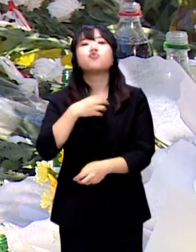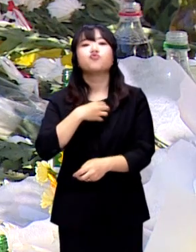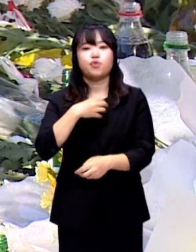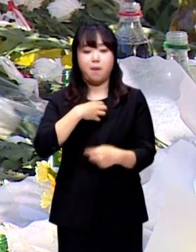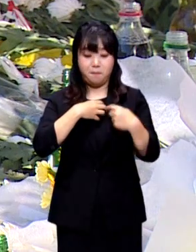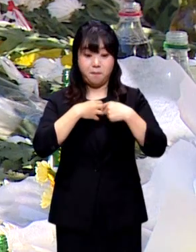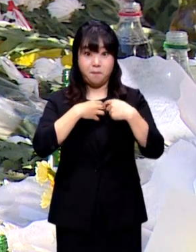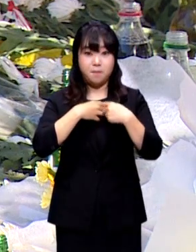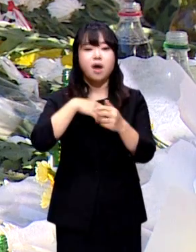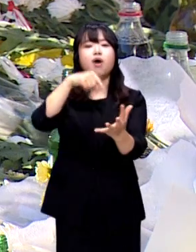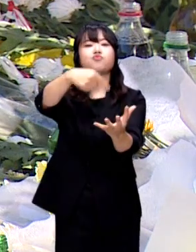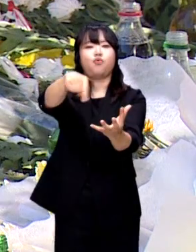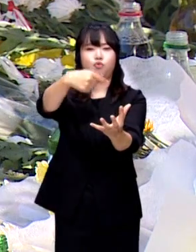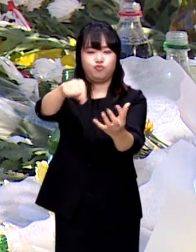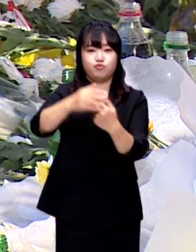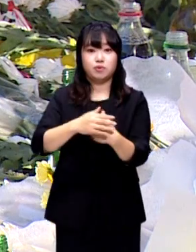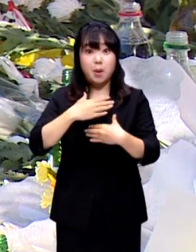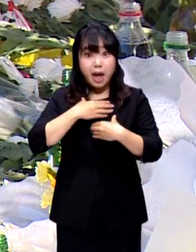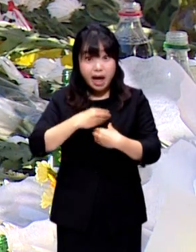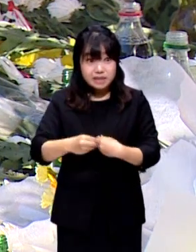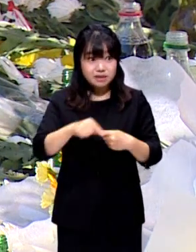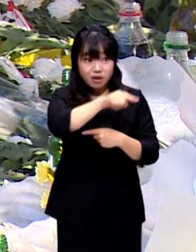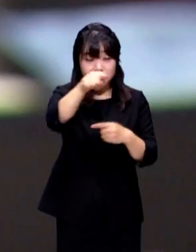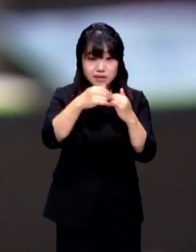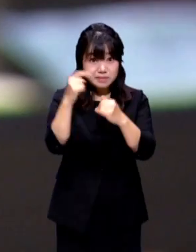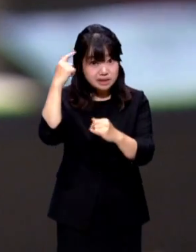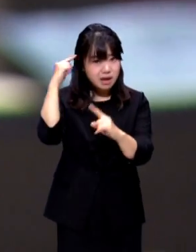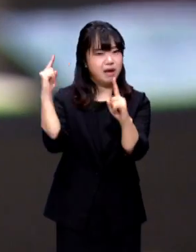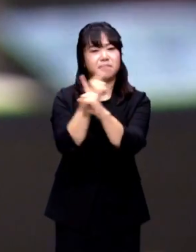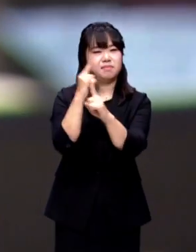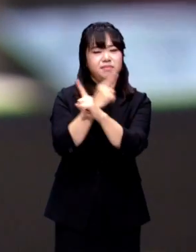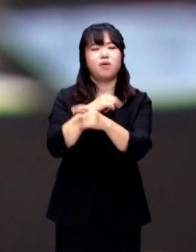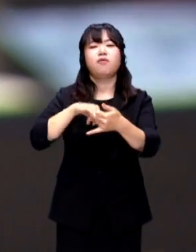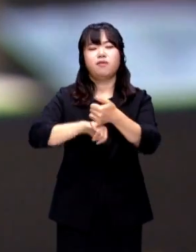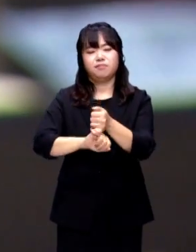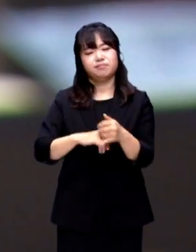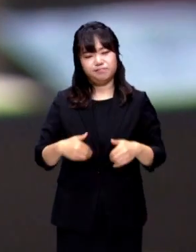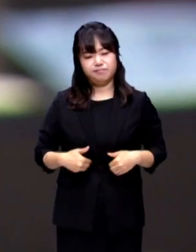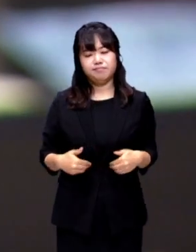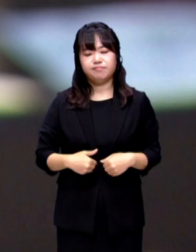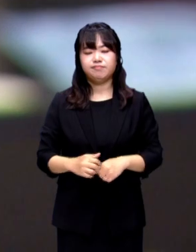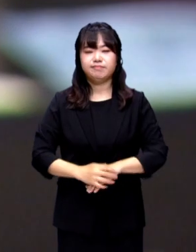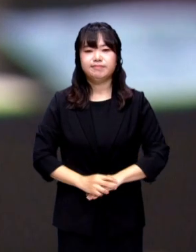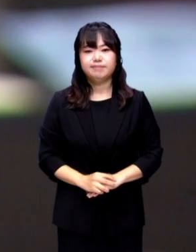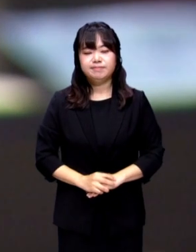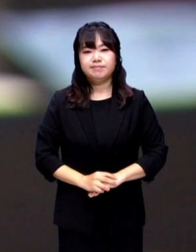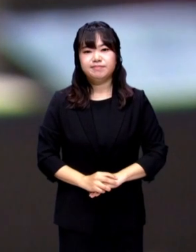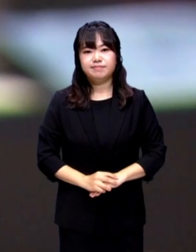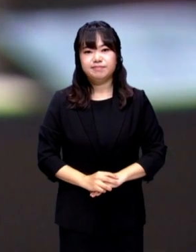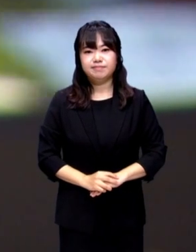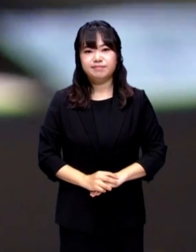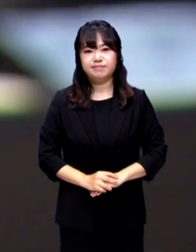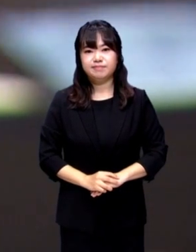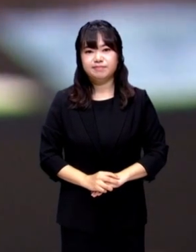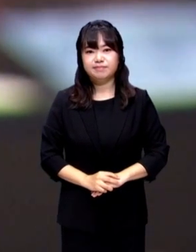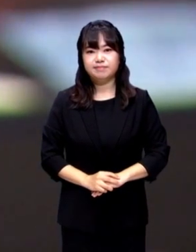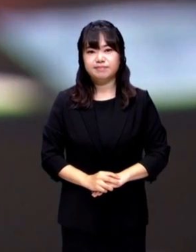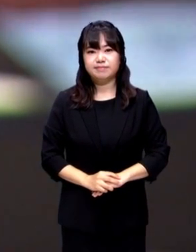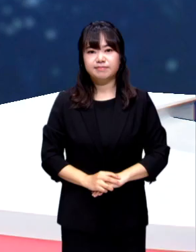대한 철저한 교육과 안전에 대한 시민들의 인식 개선이 강조되고 있습니다. BTV 뉴스 김지영입니다.